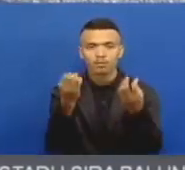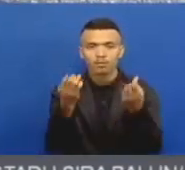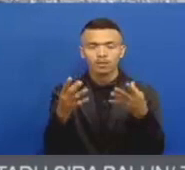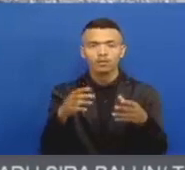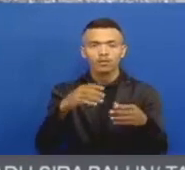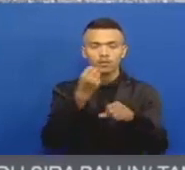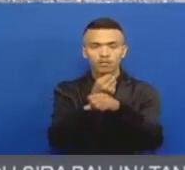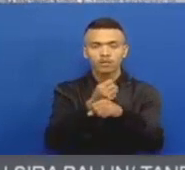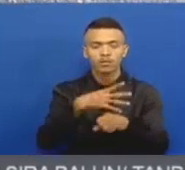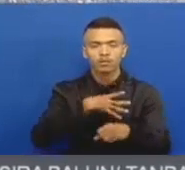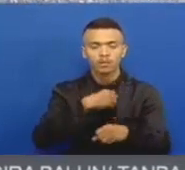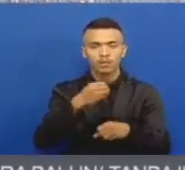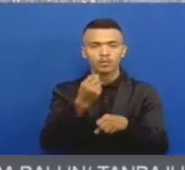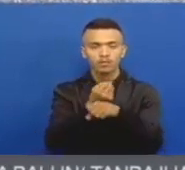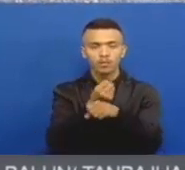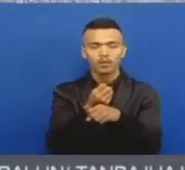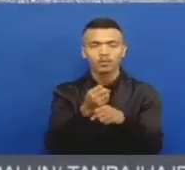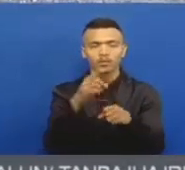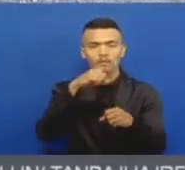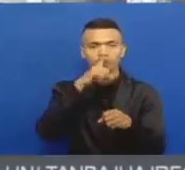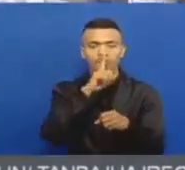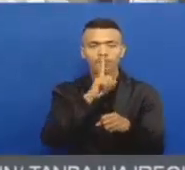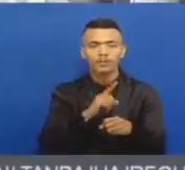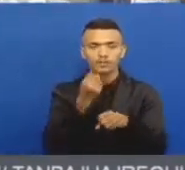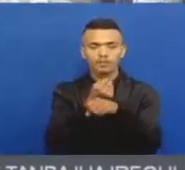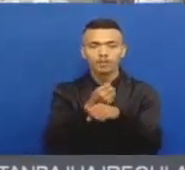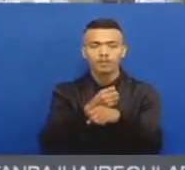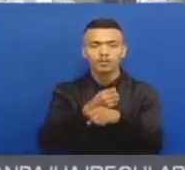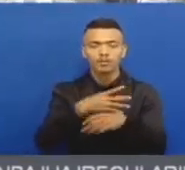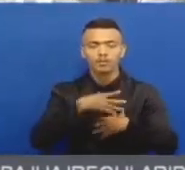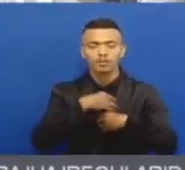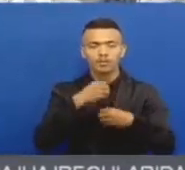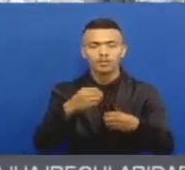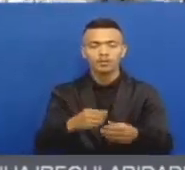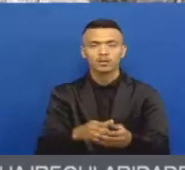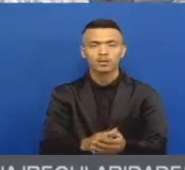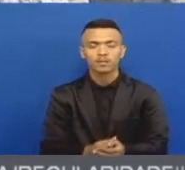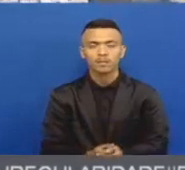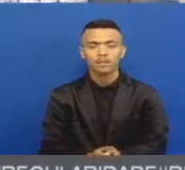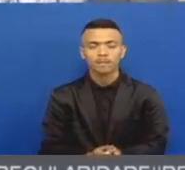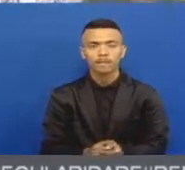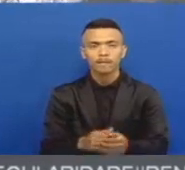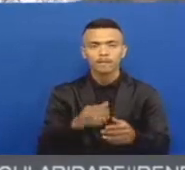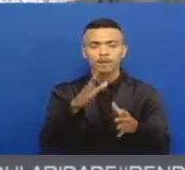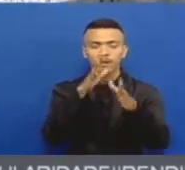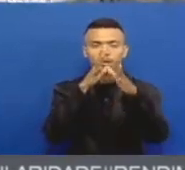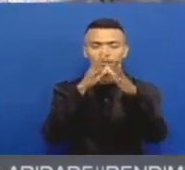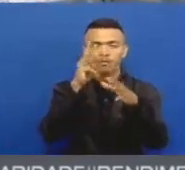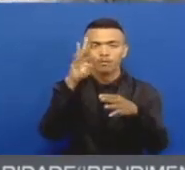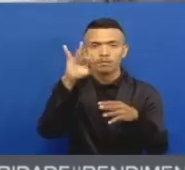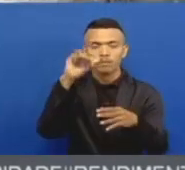metan fatok makerek fatok men fatok muti no ahorui bai doza